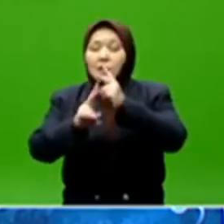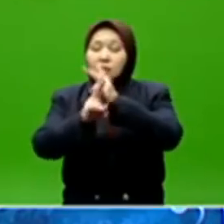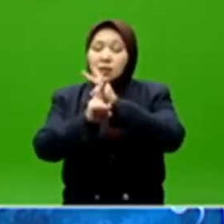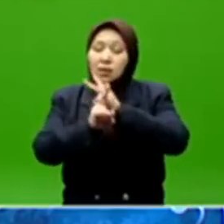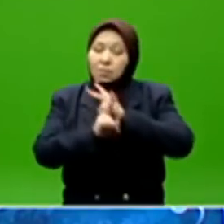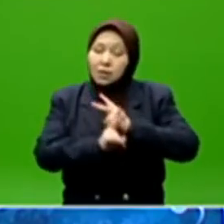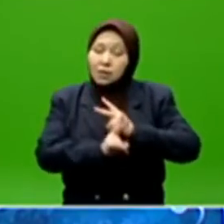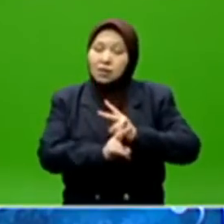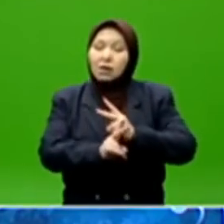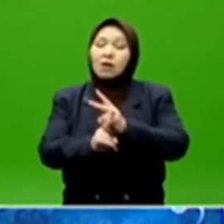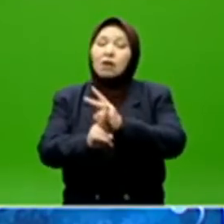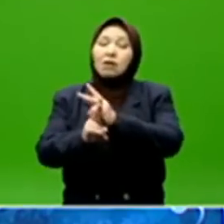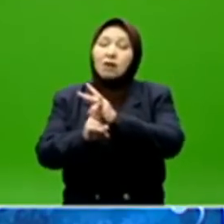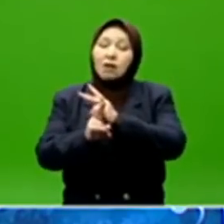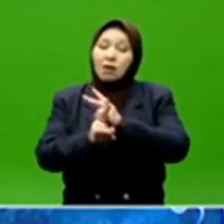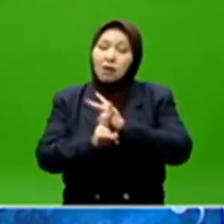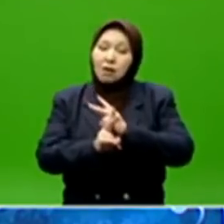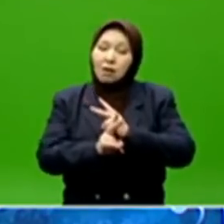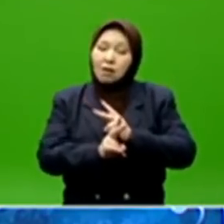terpelihara.